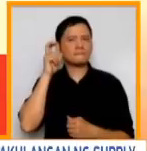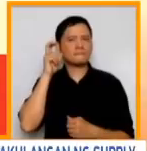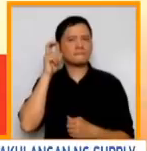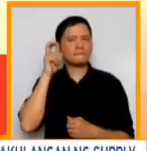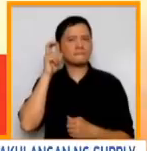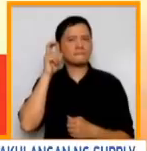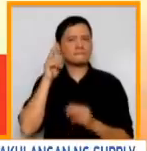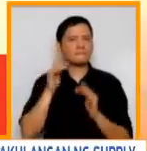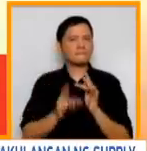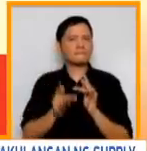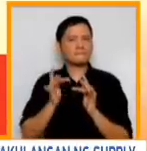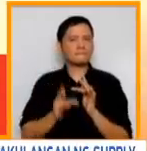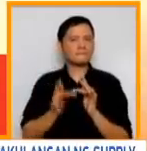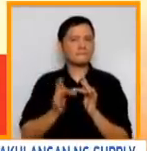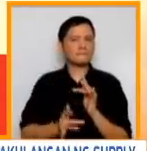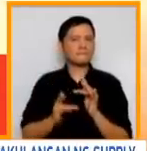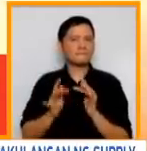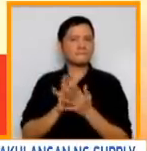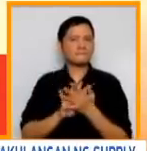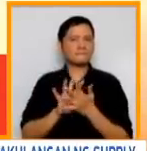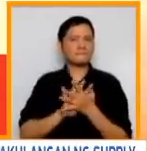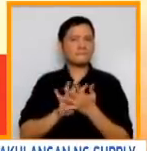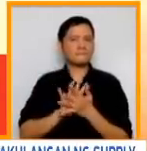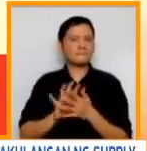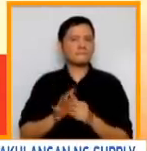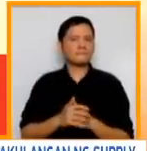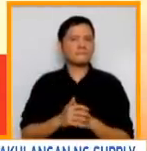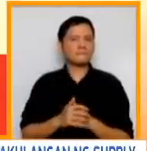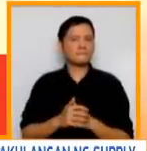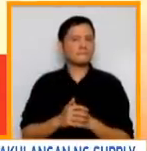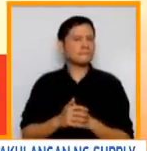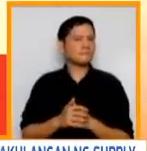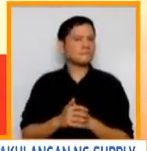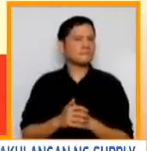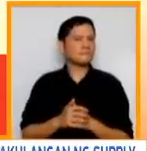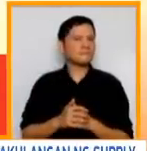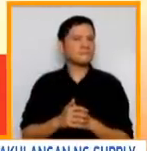hindi normal, malakas. Malakas yung paglapag niya. Tapos,